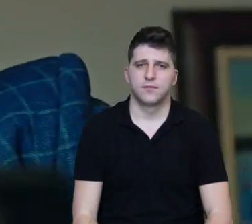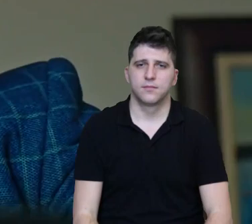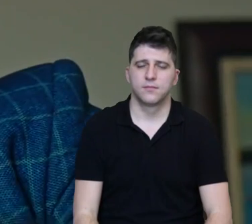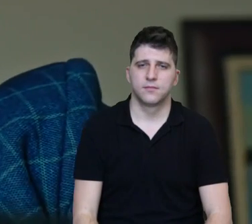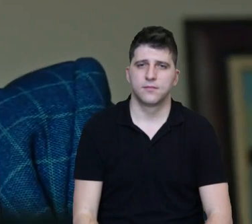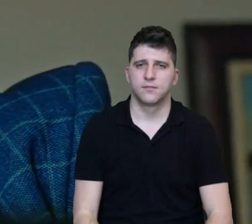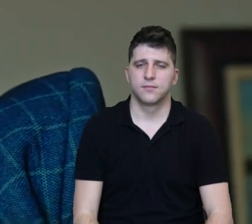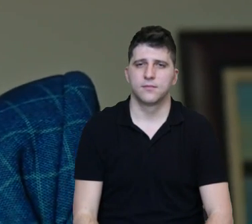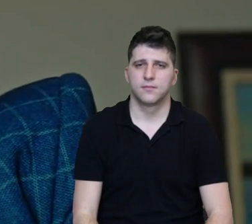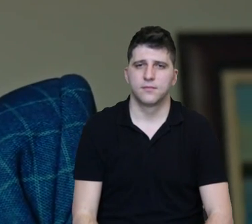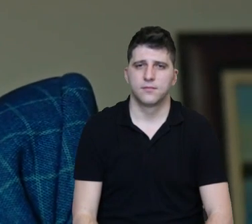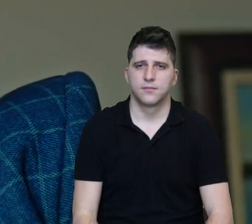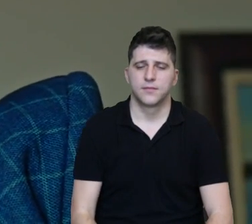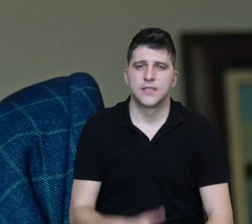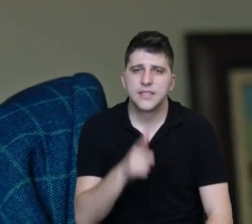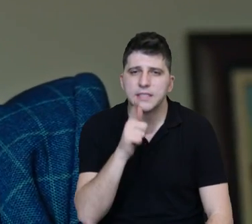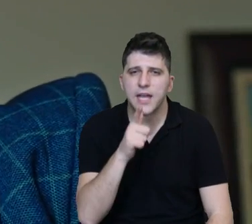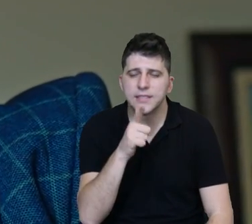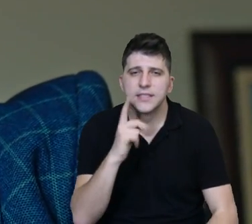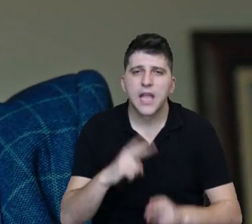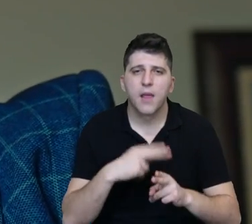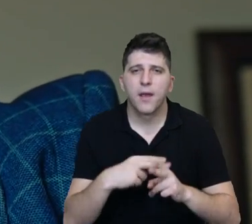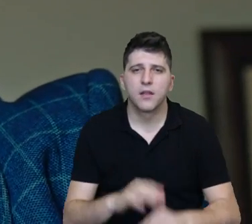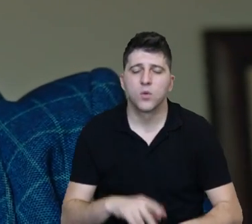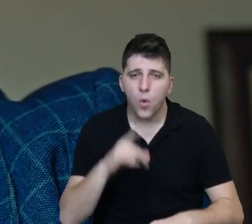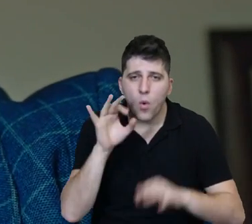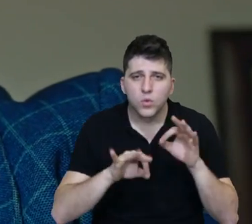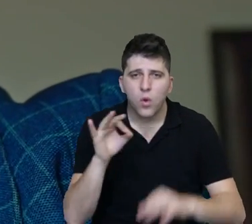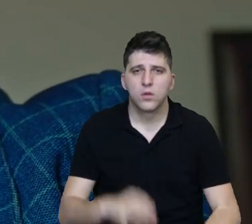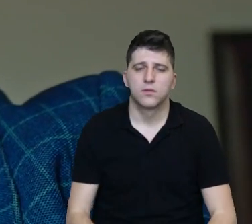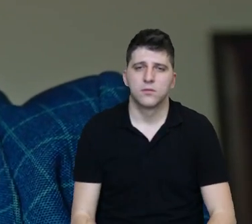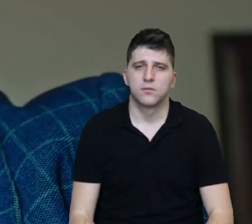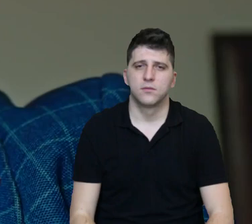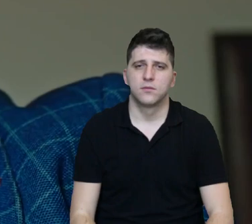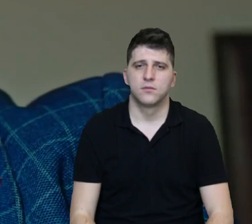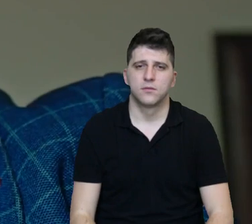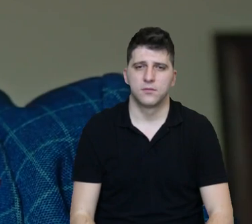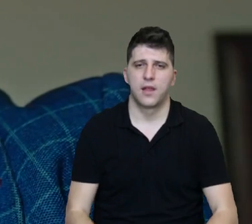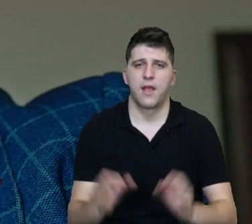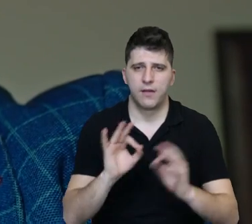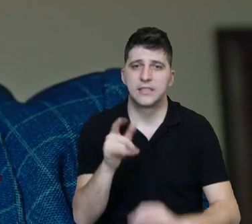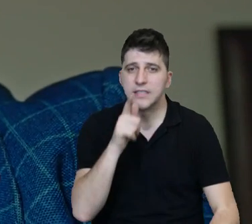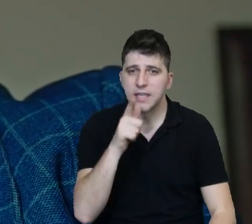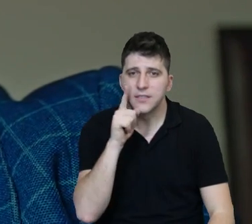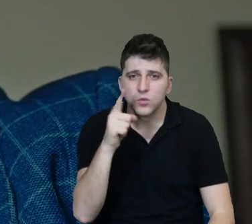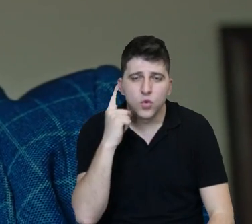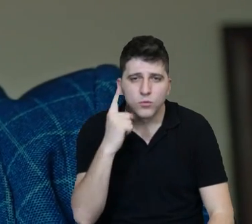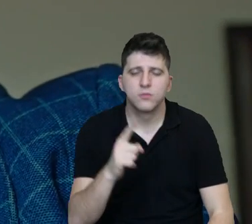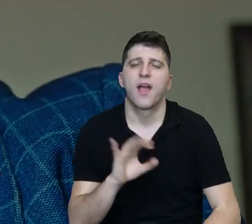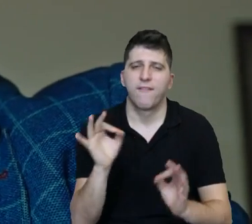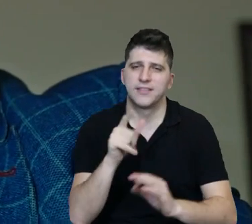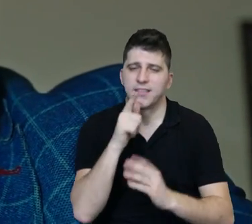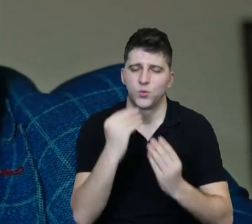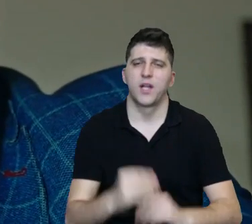kalktı. Ses. Telefona. Deneme. Kontrol. Yiğit sesim geliyor mu?